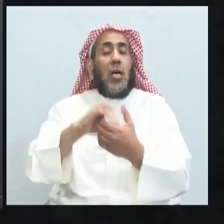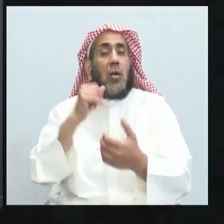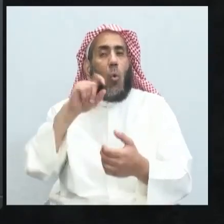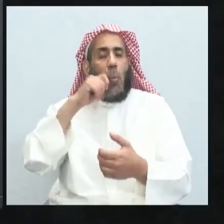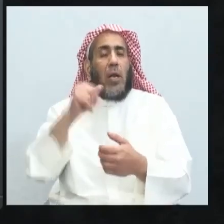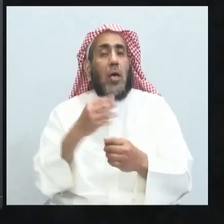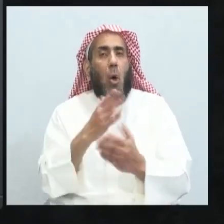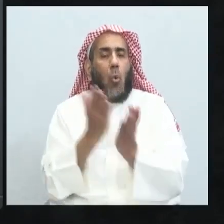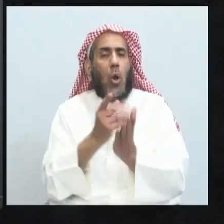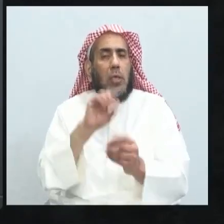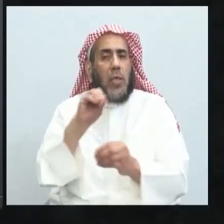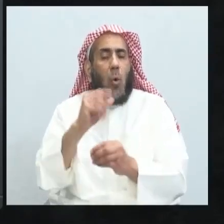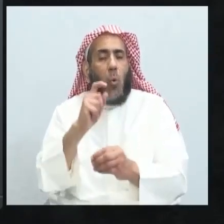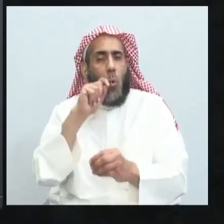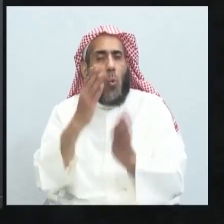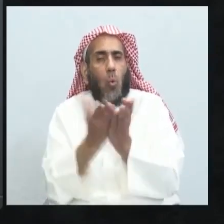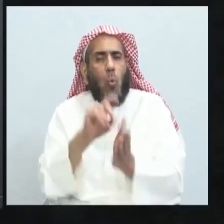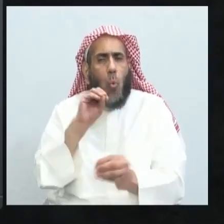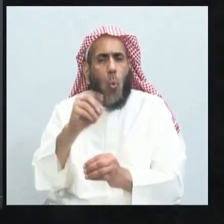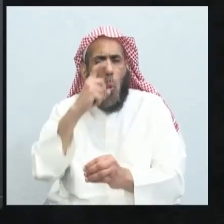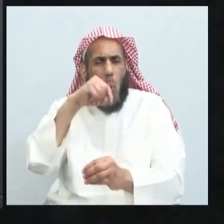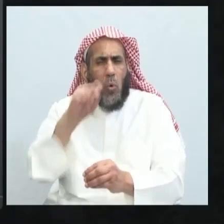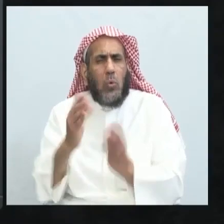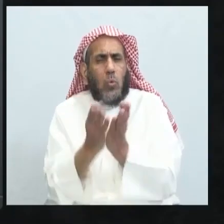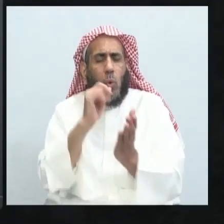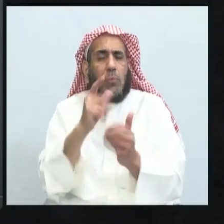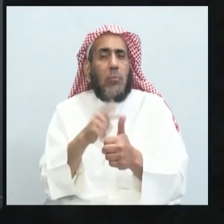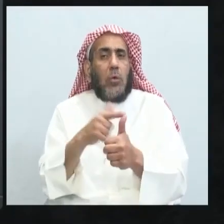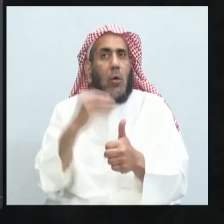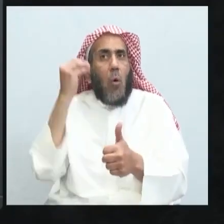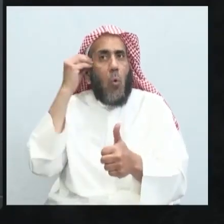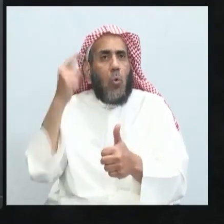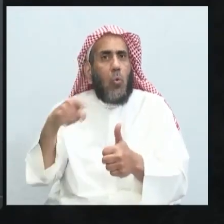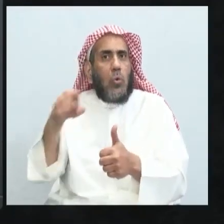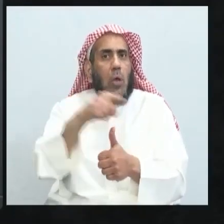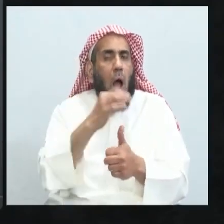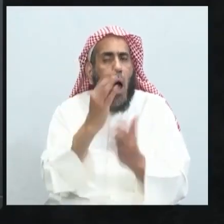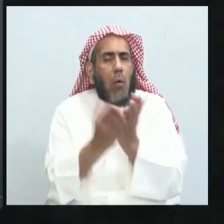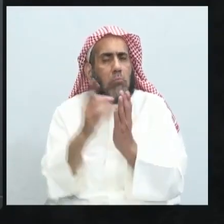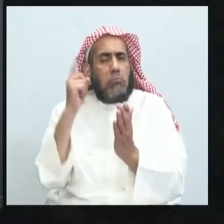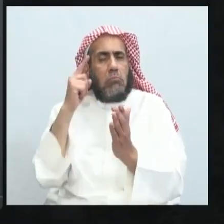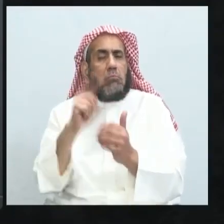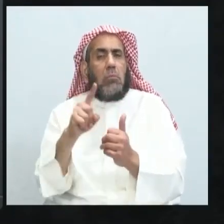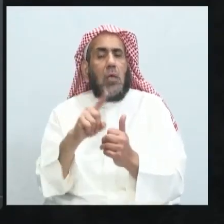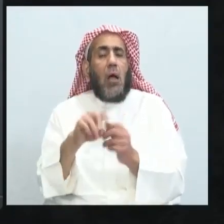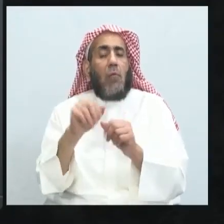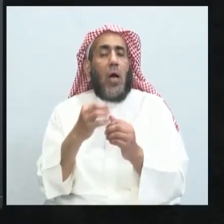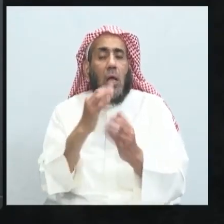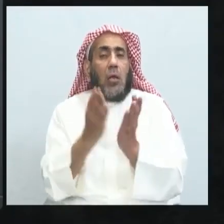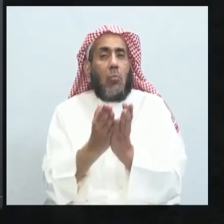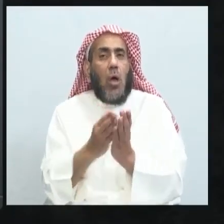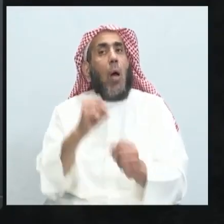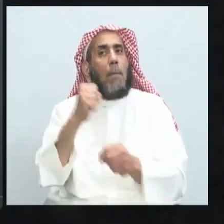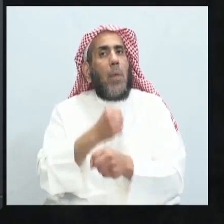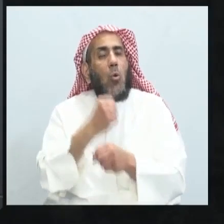وايضا بدا بدعوه القران وقراءه القران وتدبر في القران اقرا القران تعرف به يعرف انك قارئ لكن ليس فقط القراءه وانما